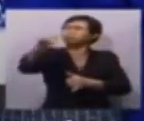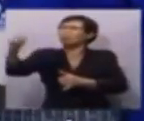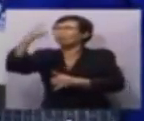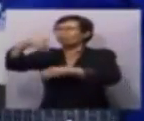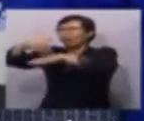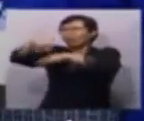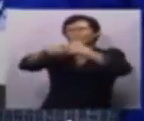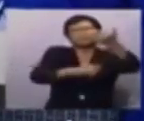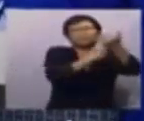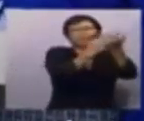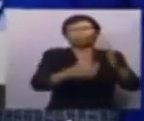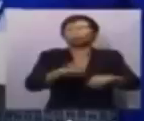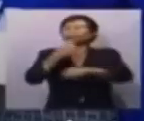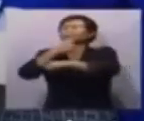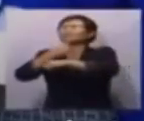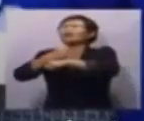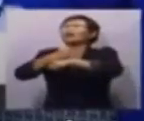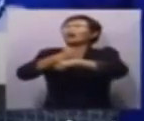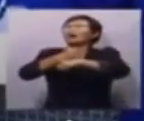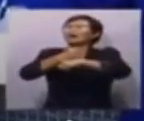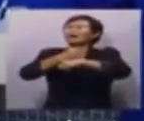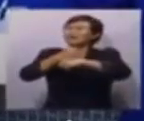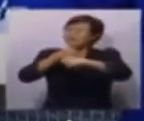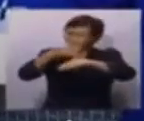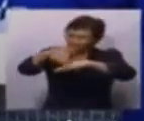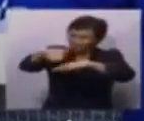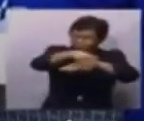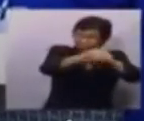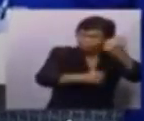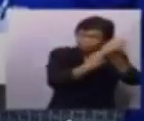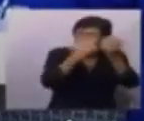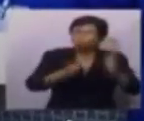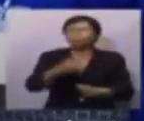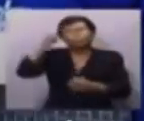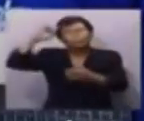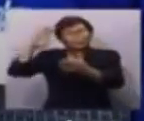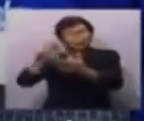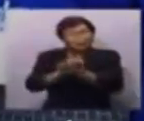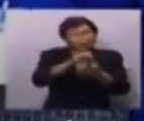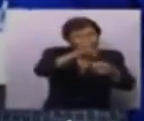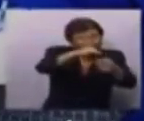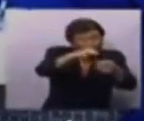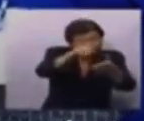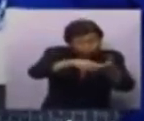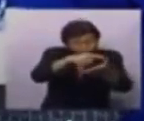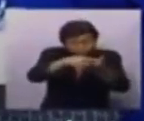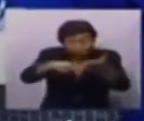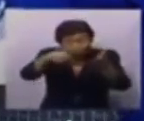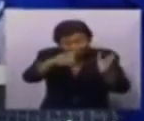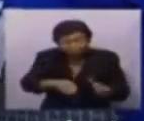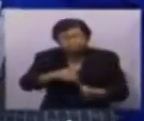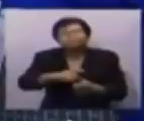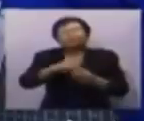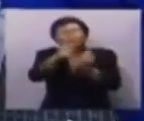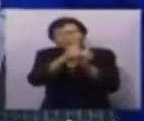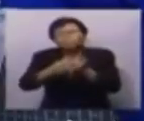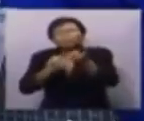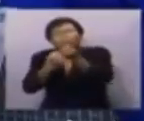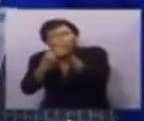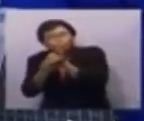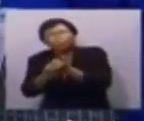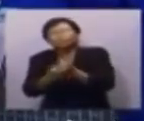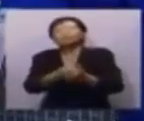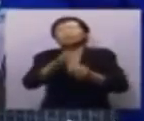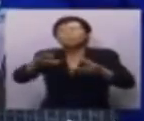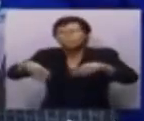menggerakkan jentera dan meyakinkan pengundi-pengundi untuk terus bersama-sama menyokong dan memberi mandat kepada